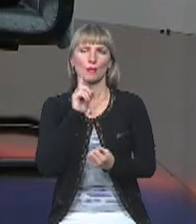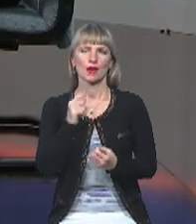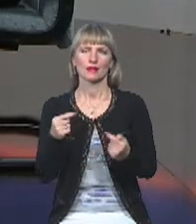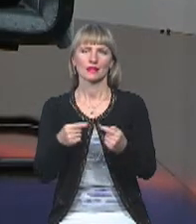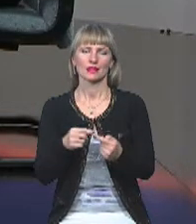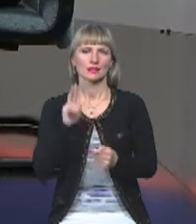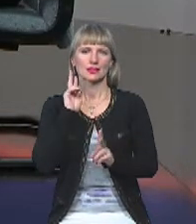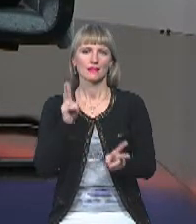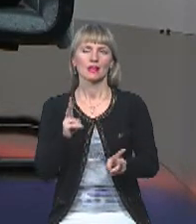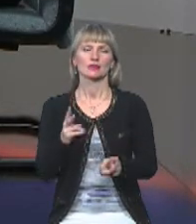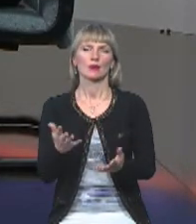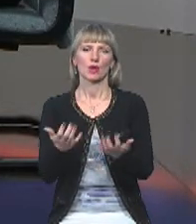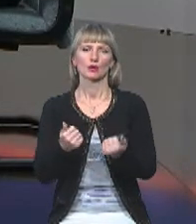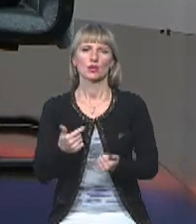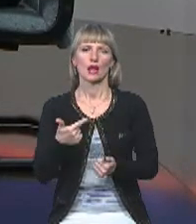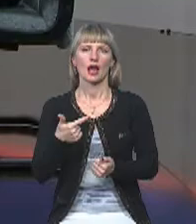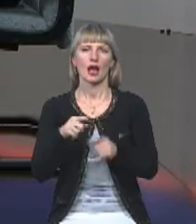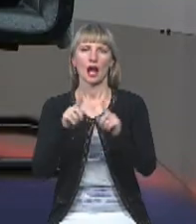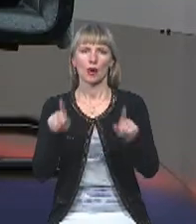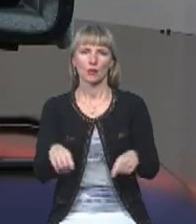заохочувальні грамоти та подяки.